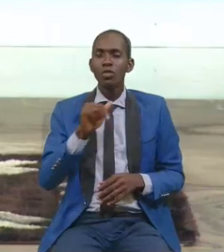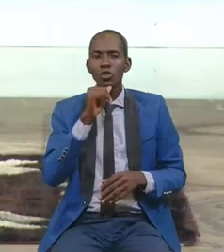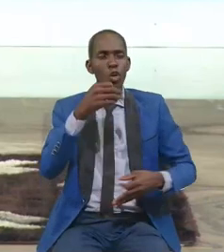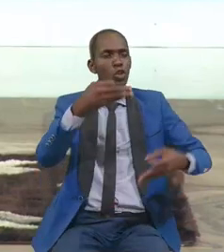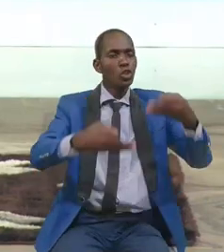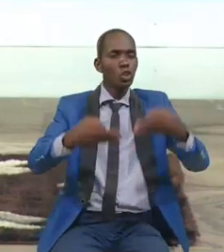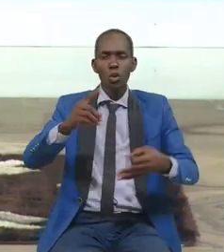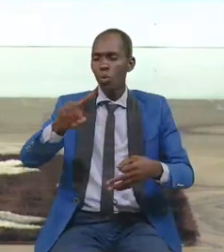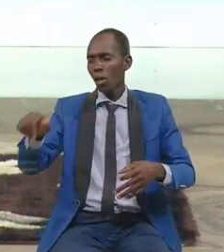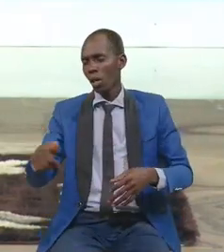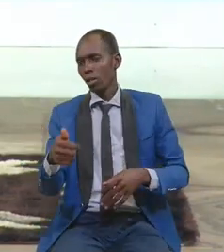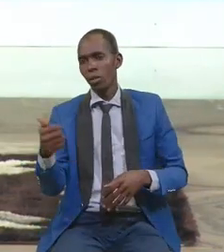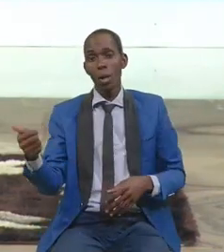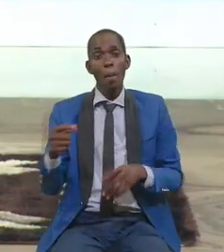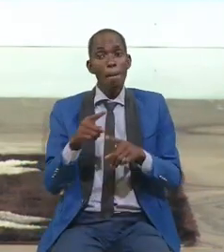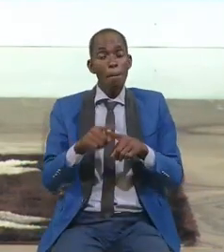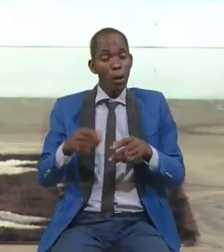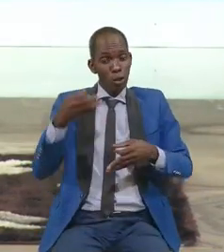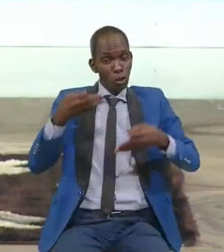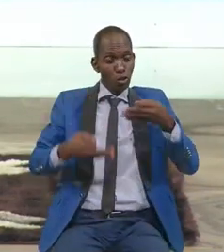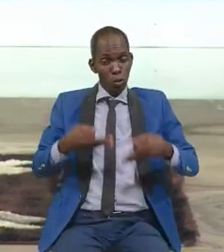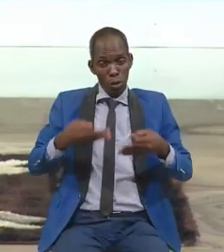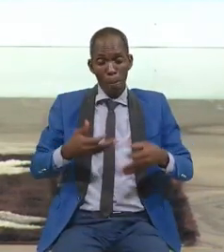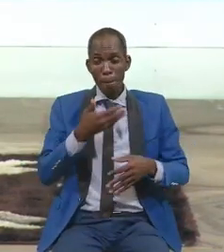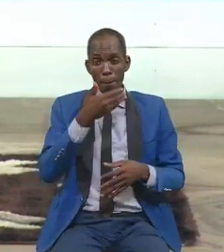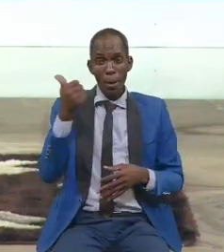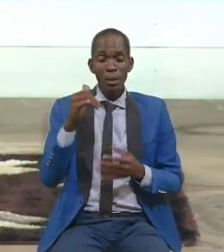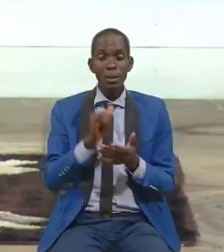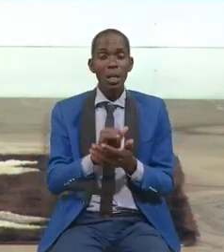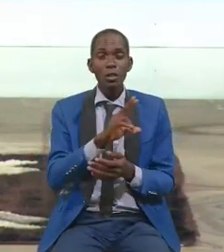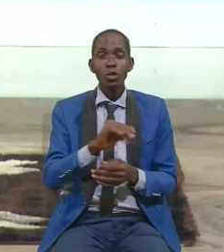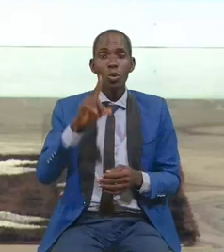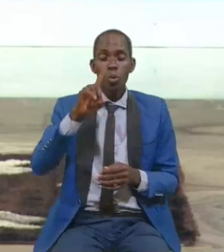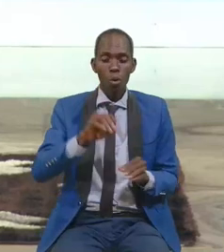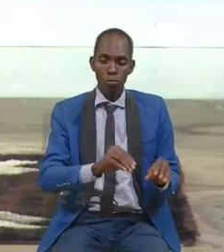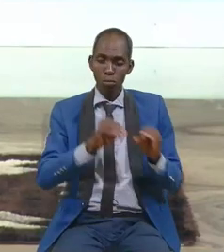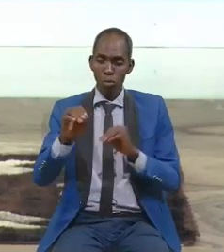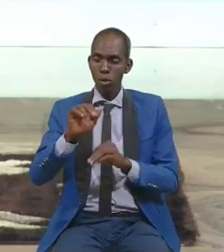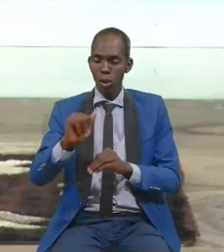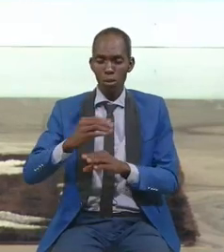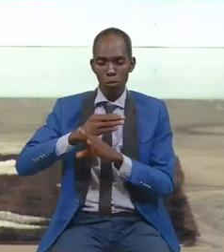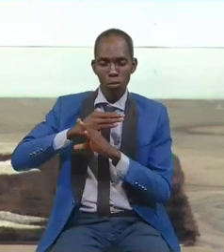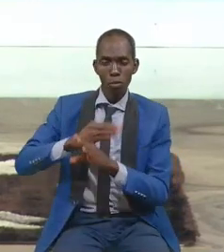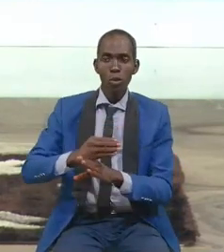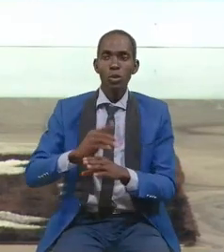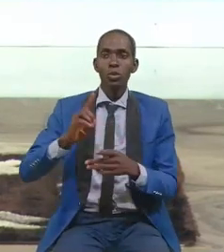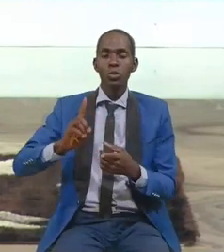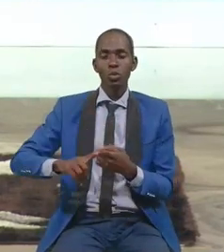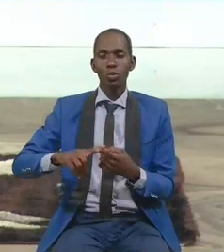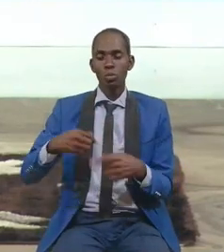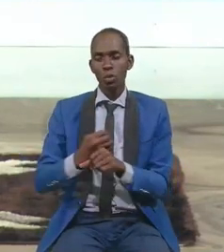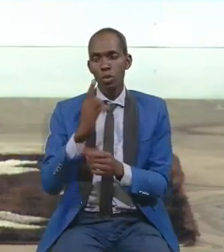plutôt à ne rien faire qui soit pour votre frère une pierre d'achoppement ou une occasion de